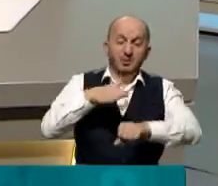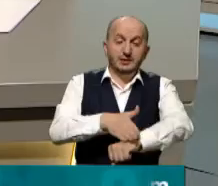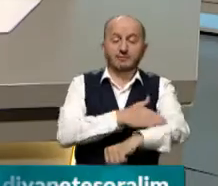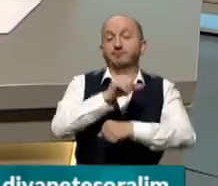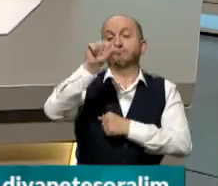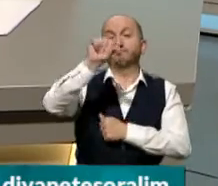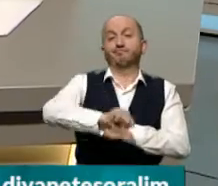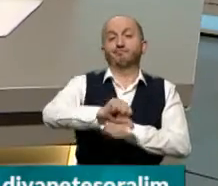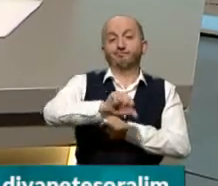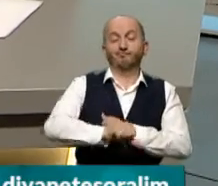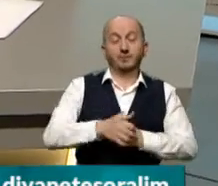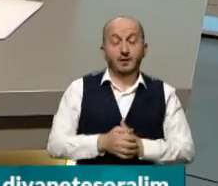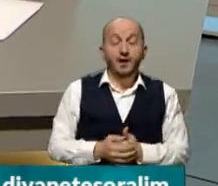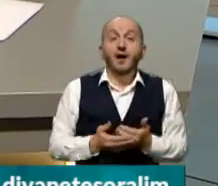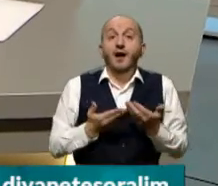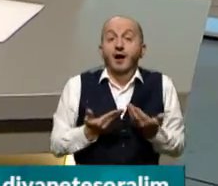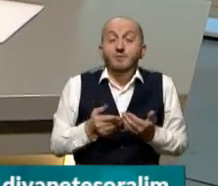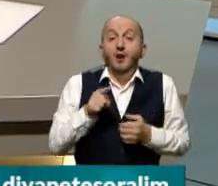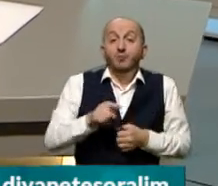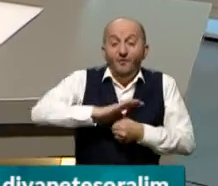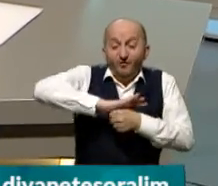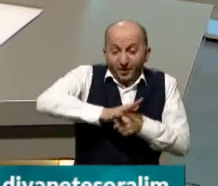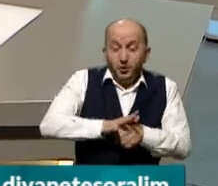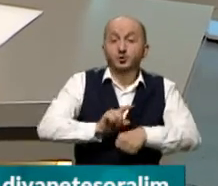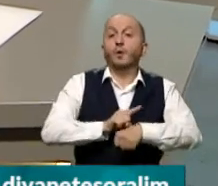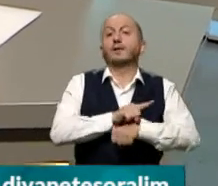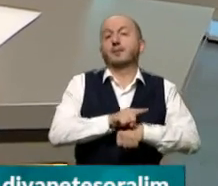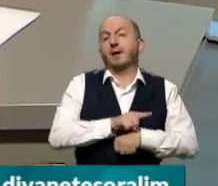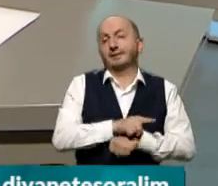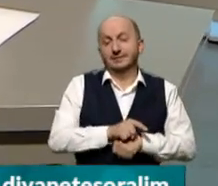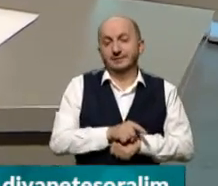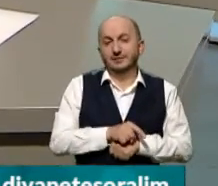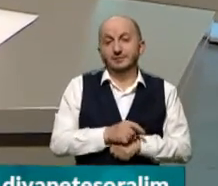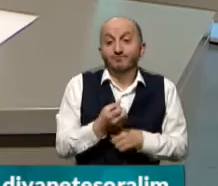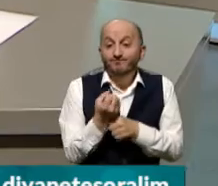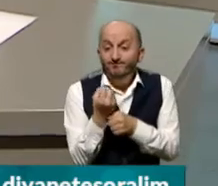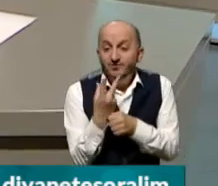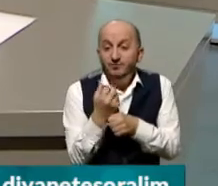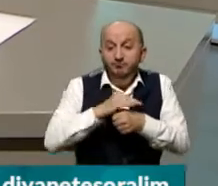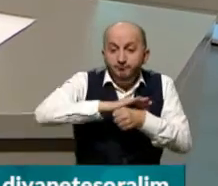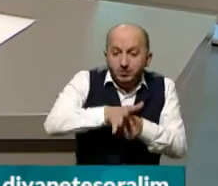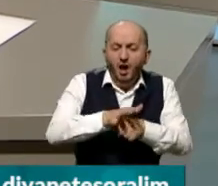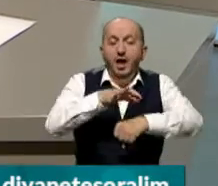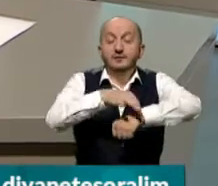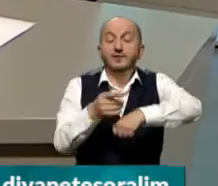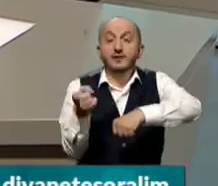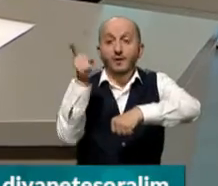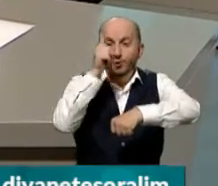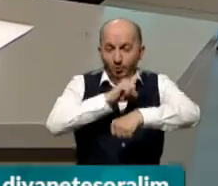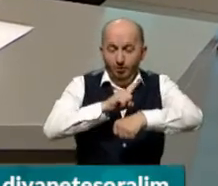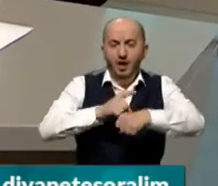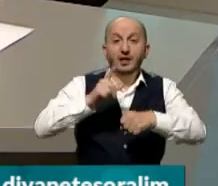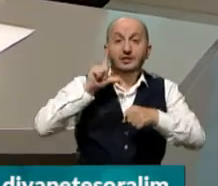kalır der. Eyvah. Ama bu pandemi döneminde bu salgın hastalıktan dolayı işte